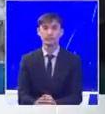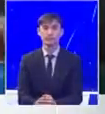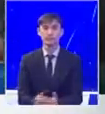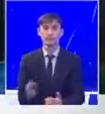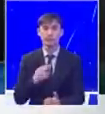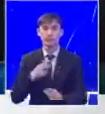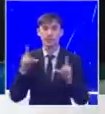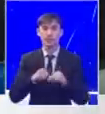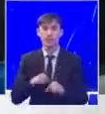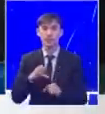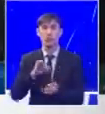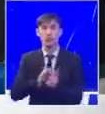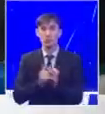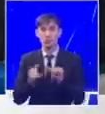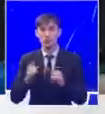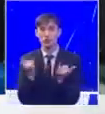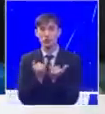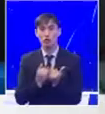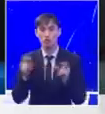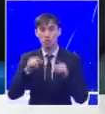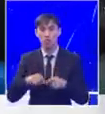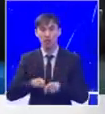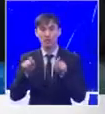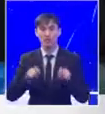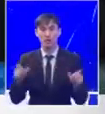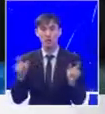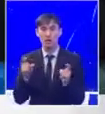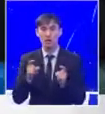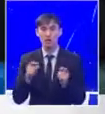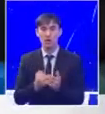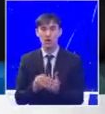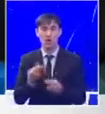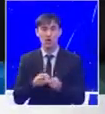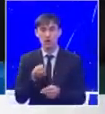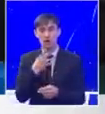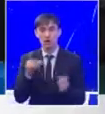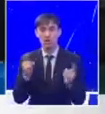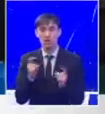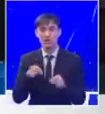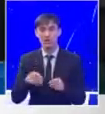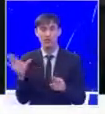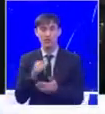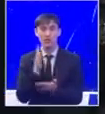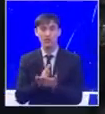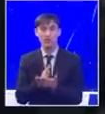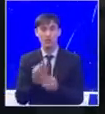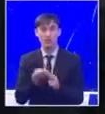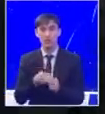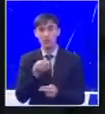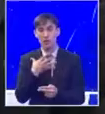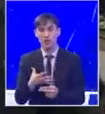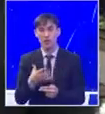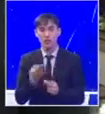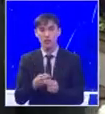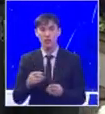Я приехала из Ускемена сюда в гости и попала на открытие такого магазина. Очень хороший магазин, здесь все есть. Мне очень понравилось.